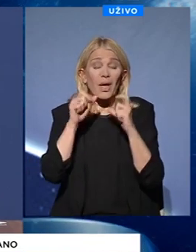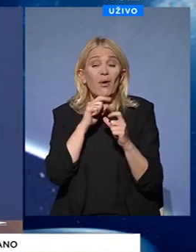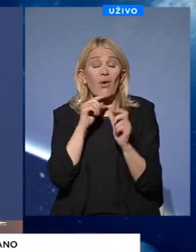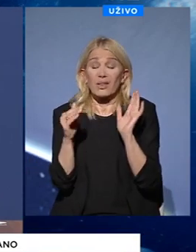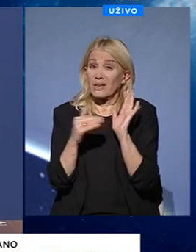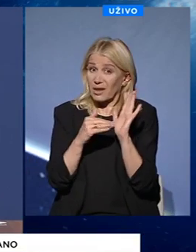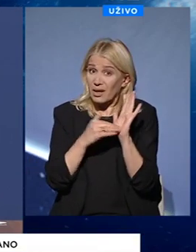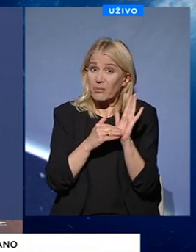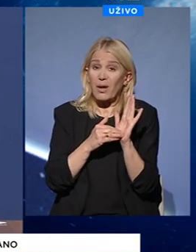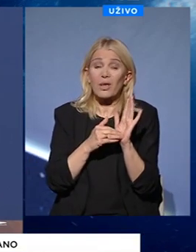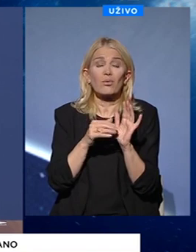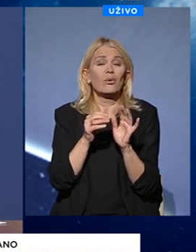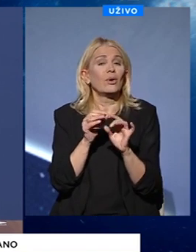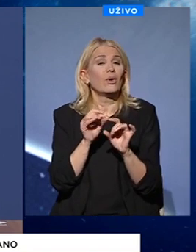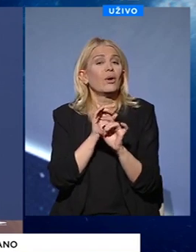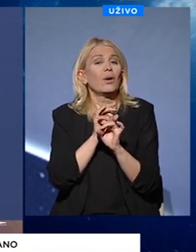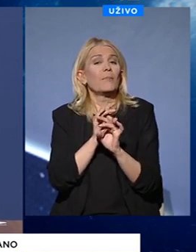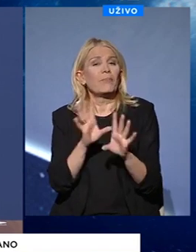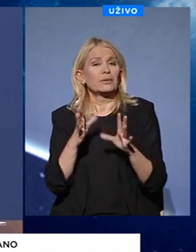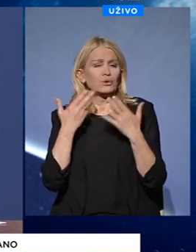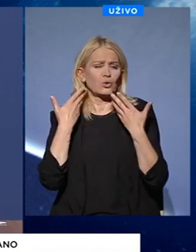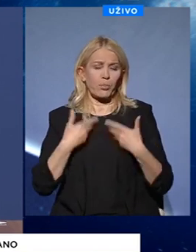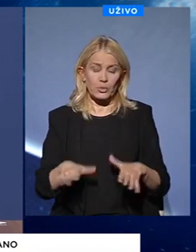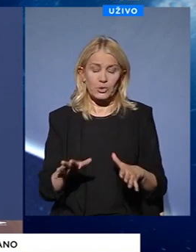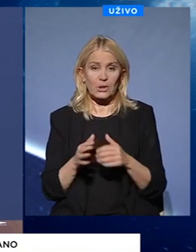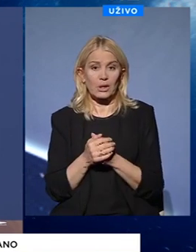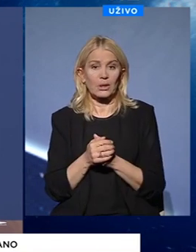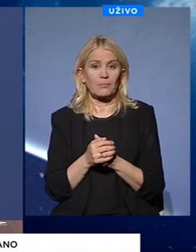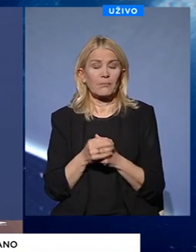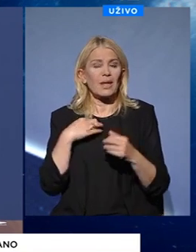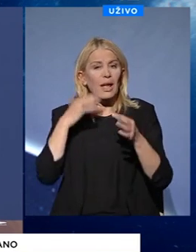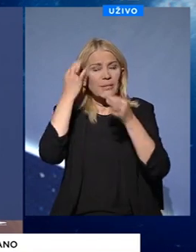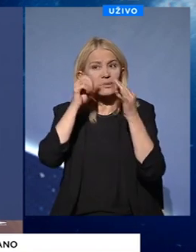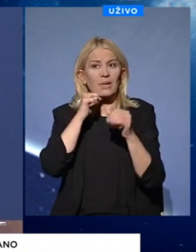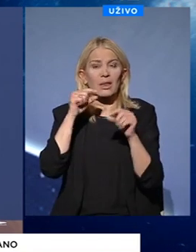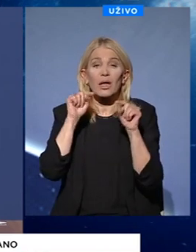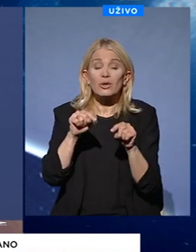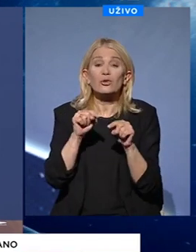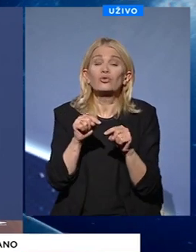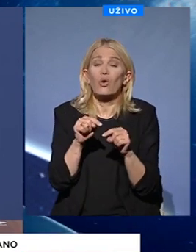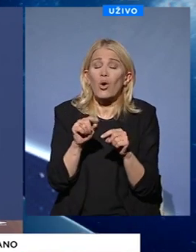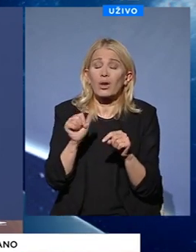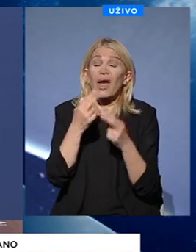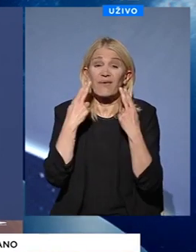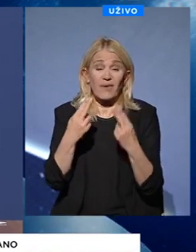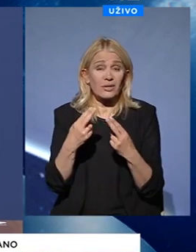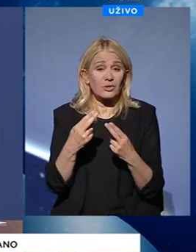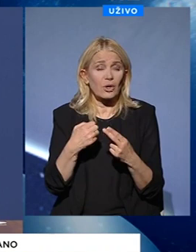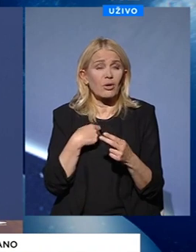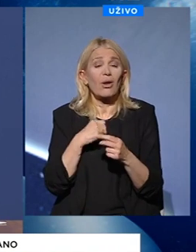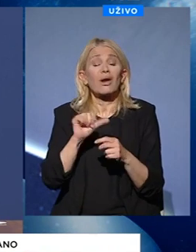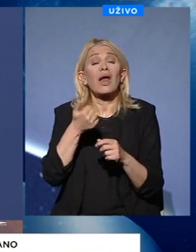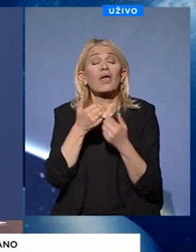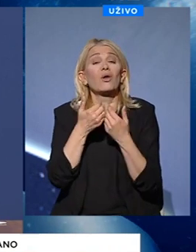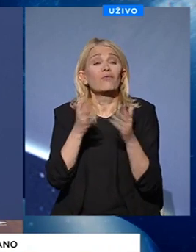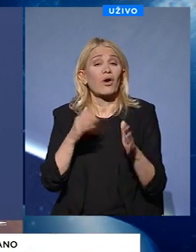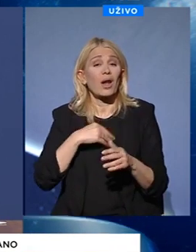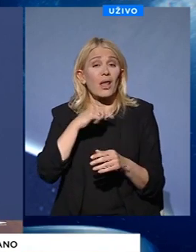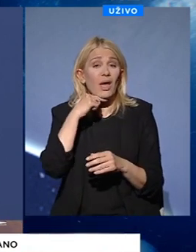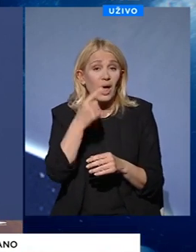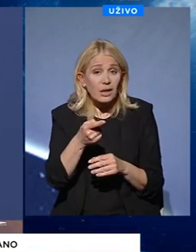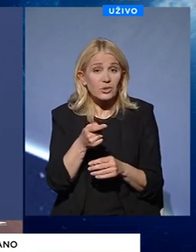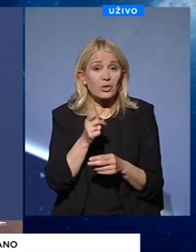neophodna bez ikakvog opuštanja. Mislim da je to suština i ja vam najotvorenije kažem koje